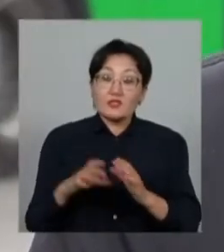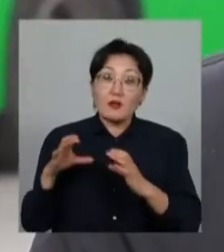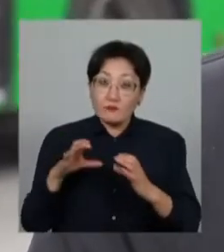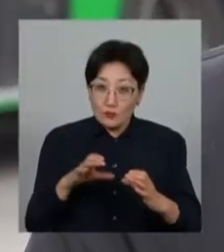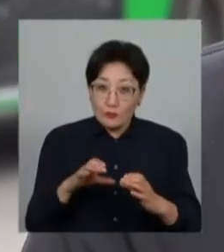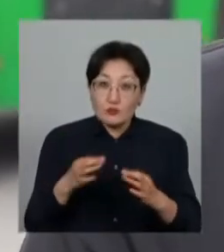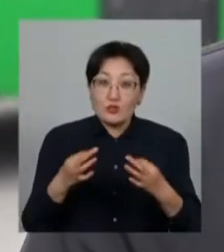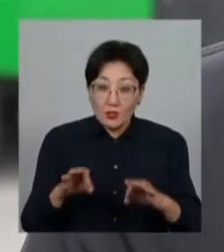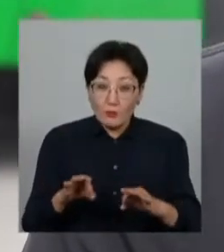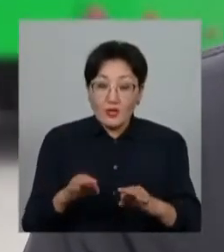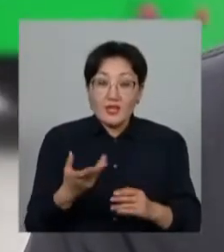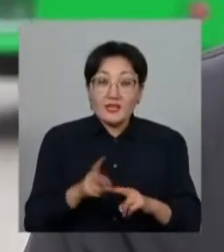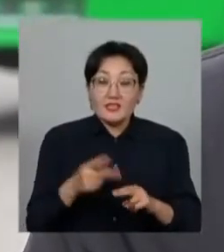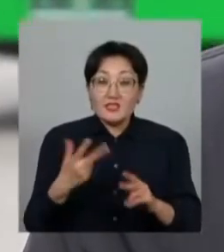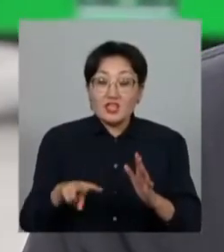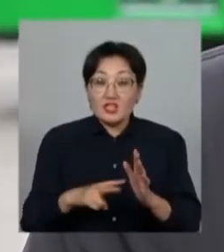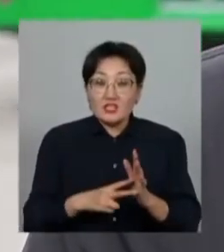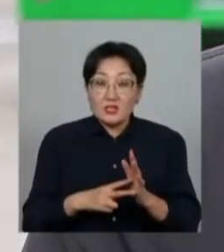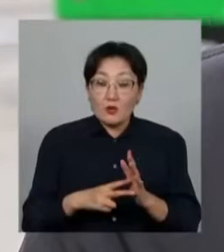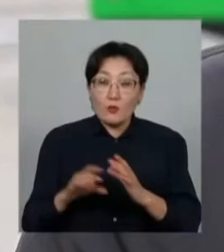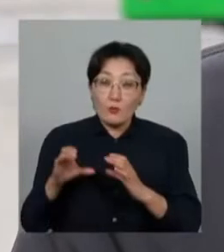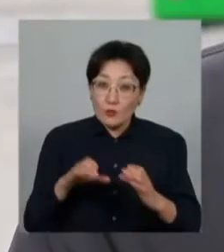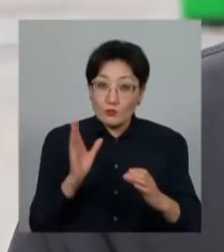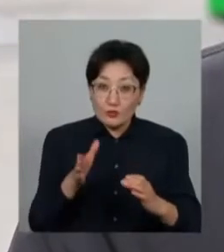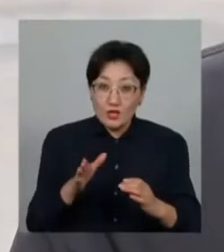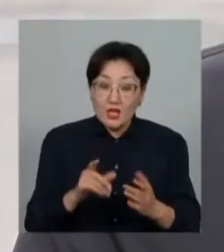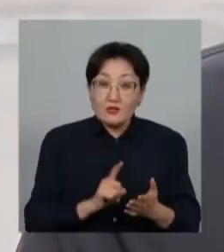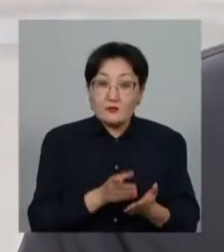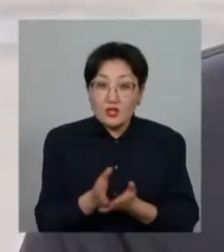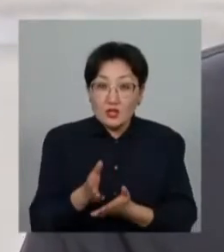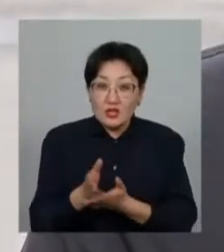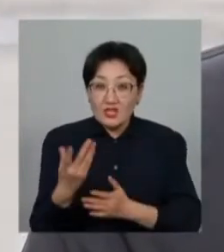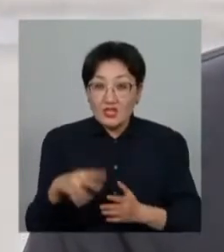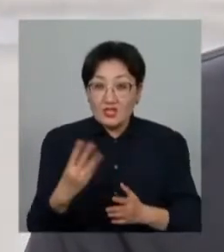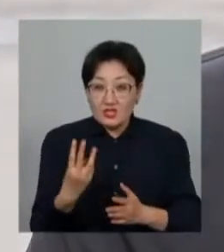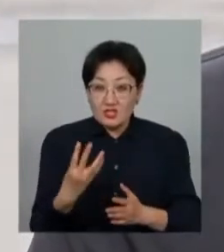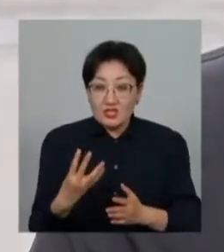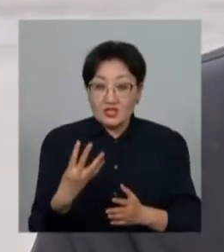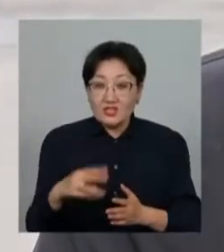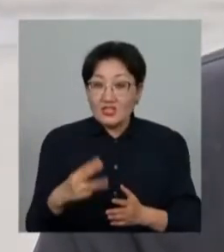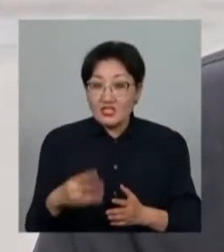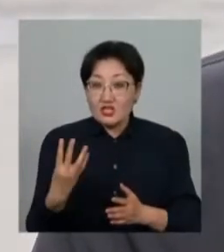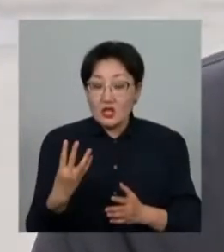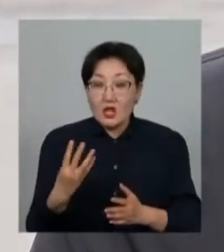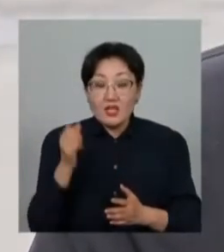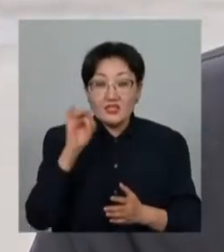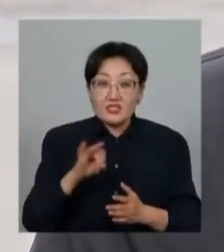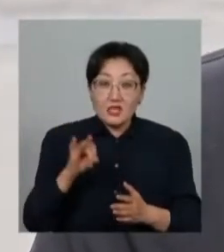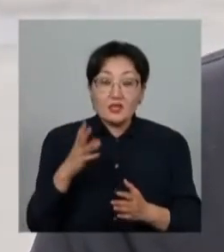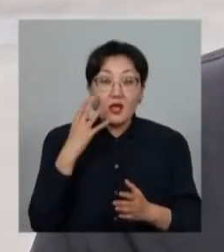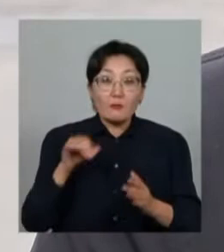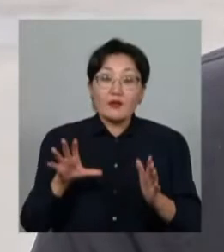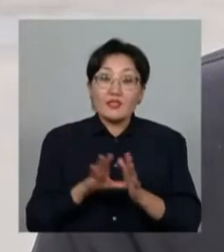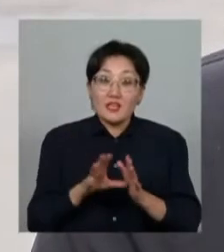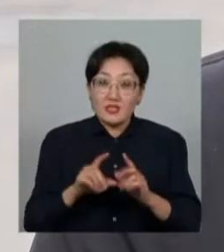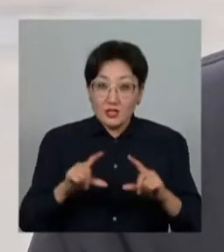маршрута. Эти 37 машин будут на маршруте 34. Исторически он был «Алматы-Электранс» маршрут. На сегодняшний день